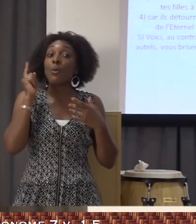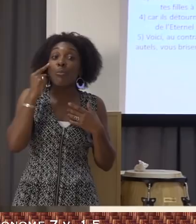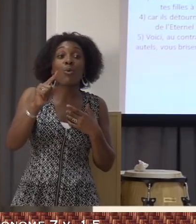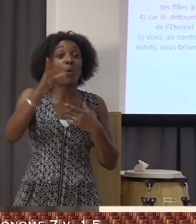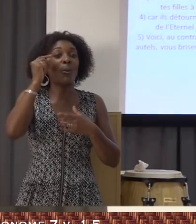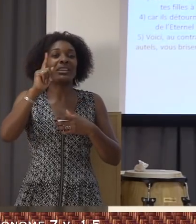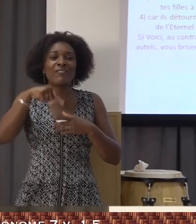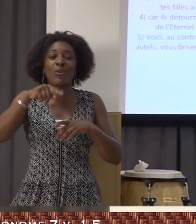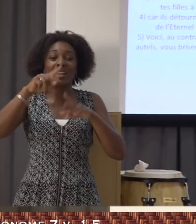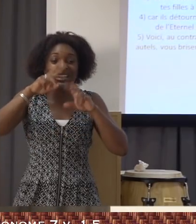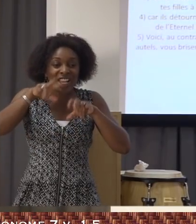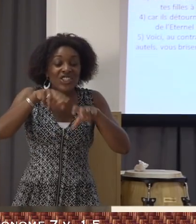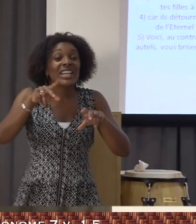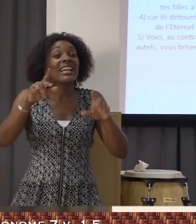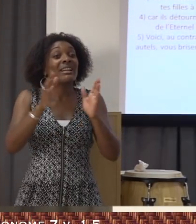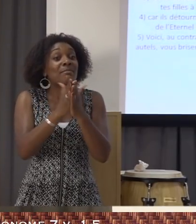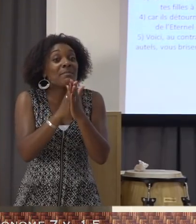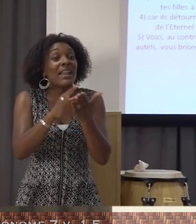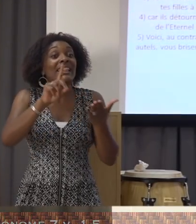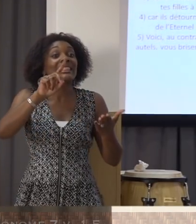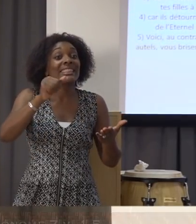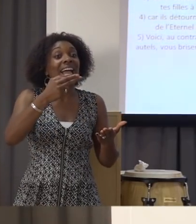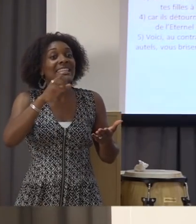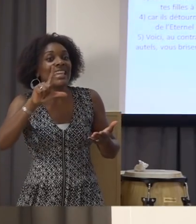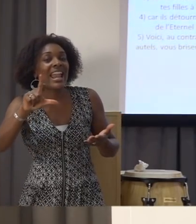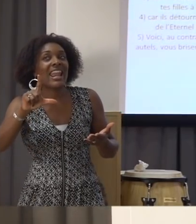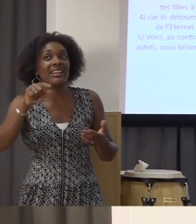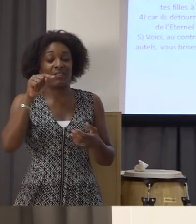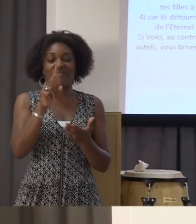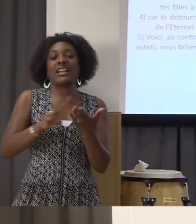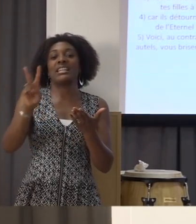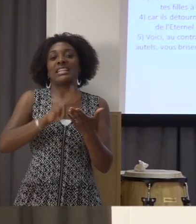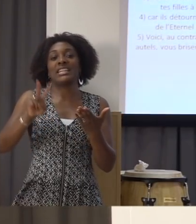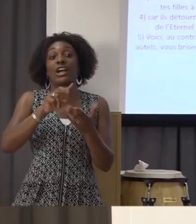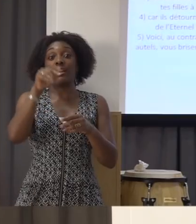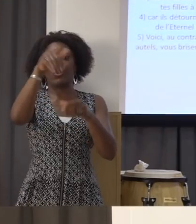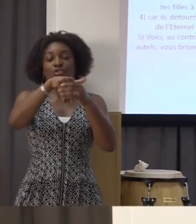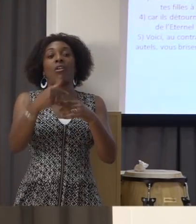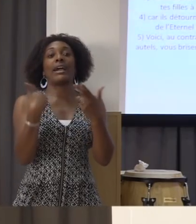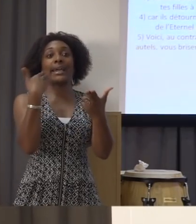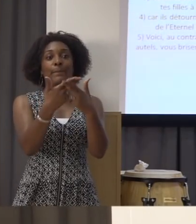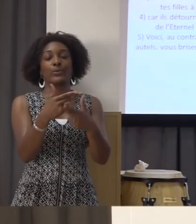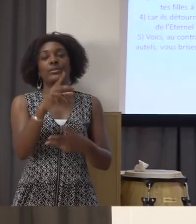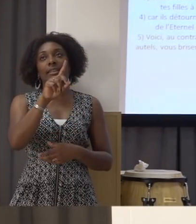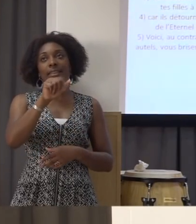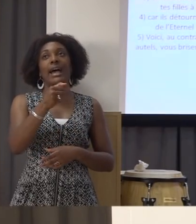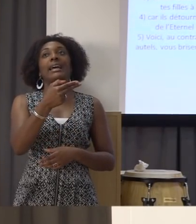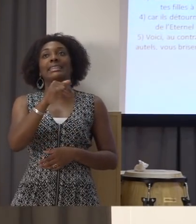10, versets 12 à 13. Lisons-le.